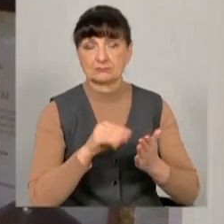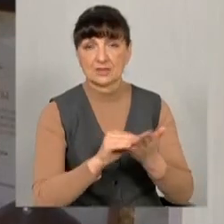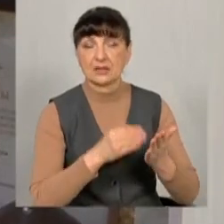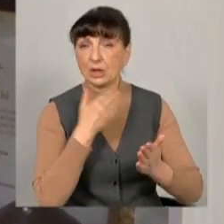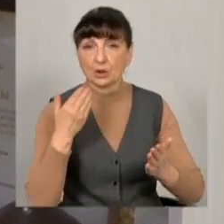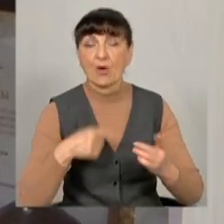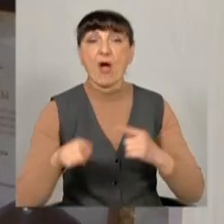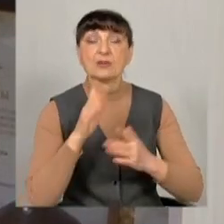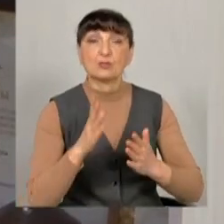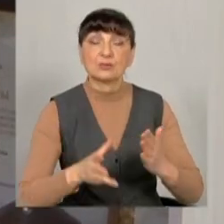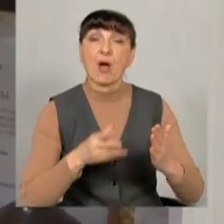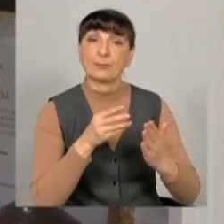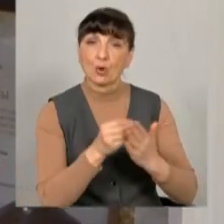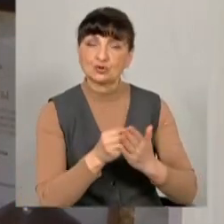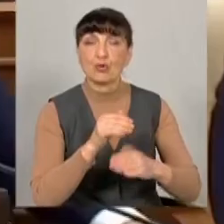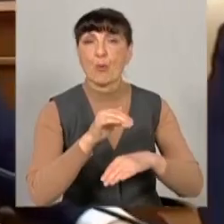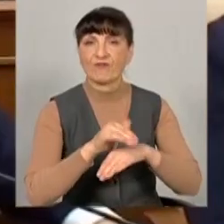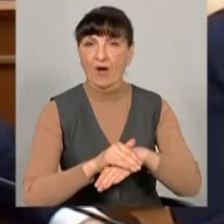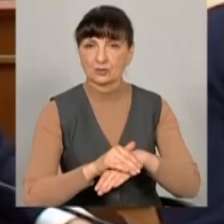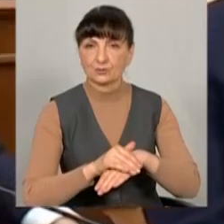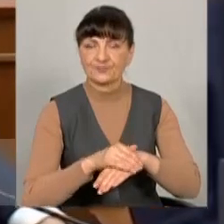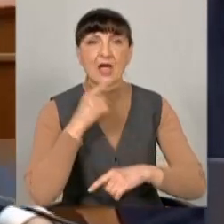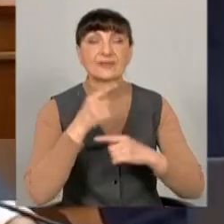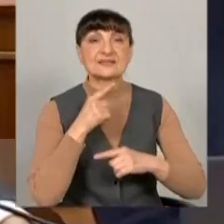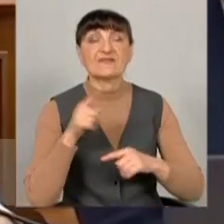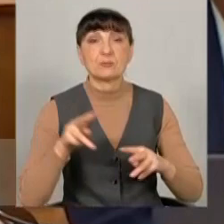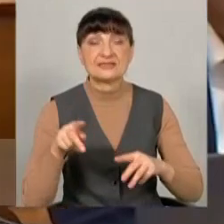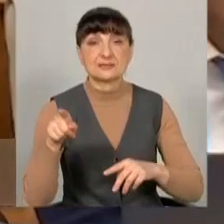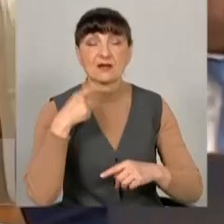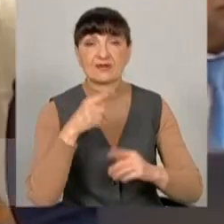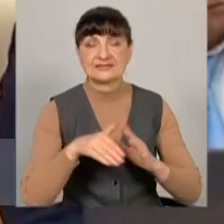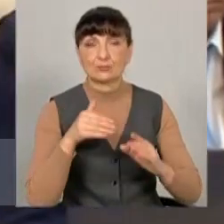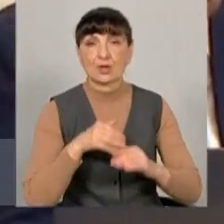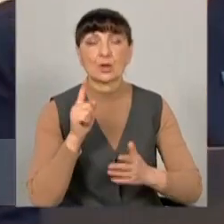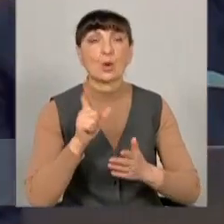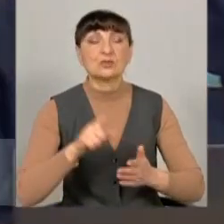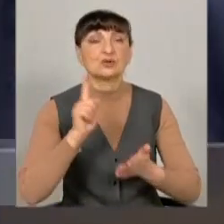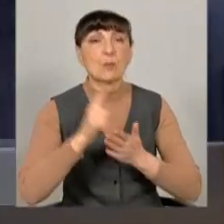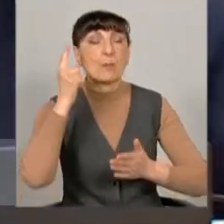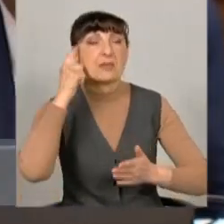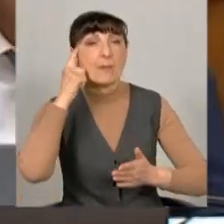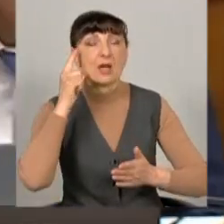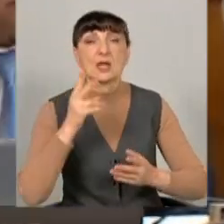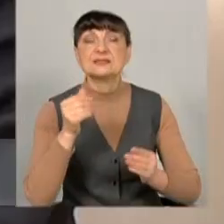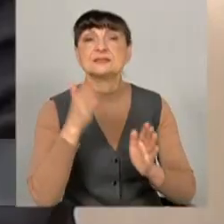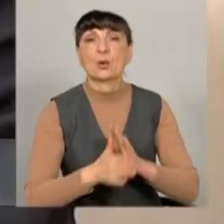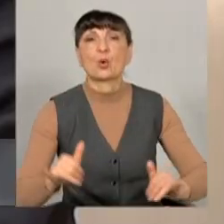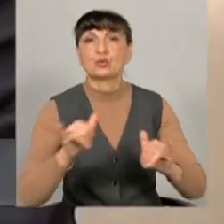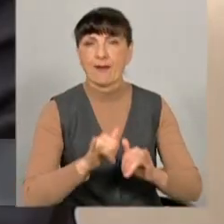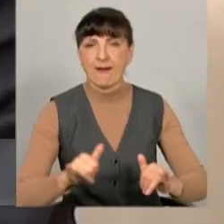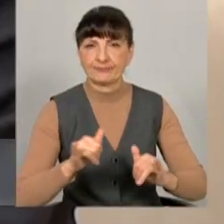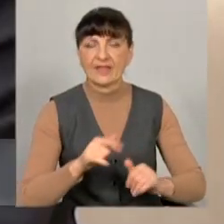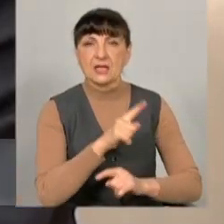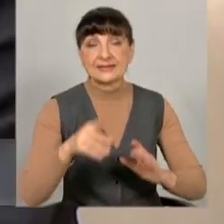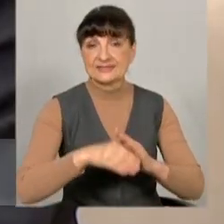они будут оплачены уже по факту. По словам отдельных мажилисменов, люди должны понимать и наглядно видеть, на что уходят их деньги.